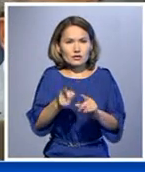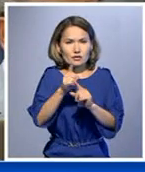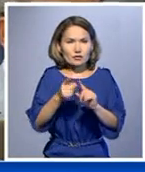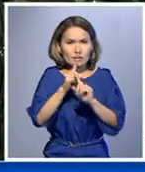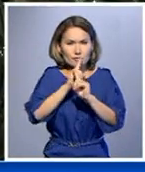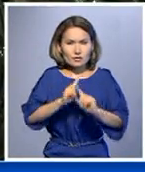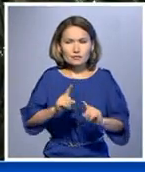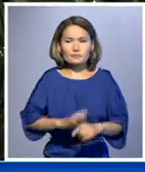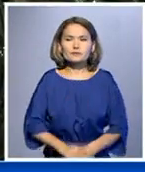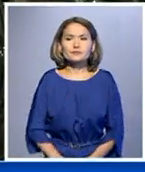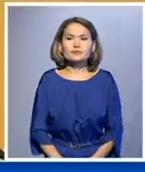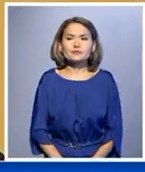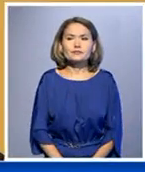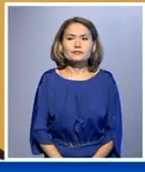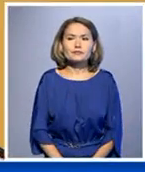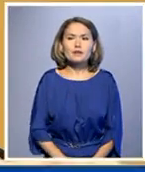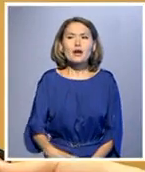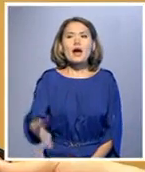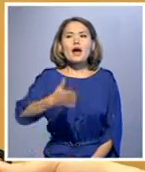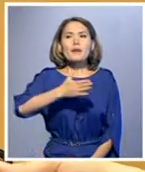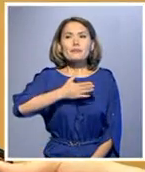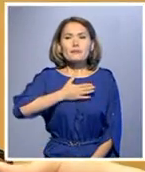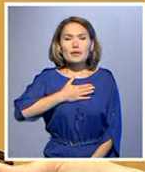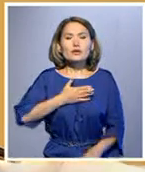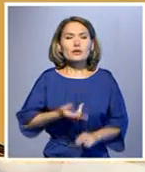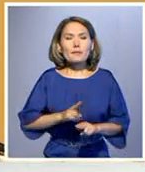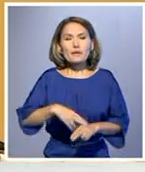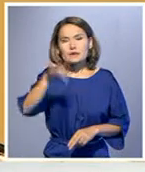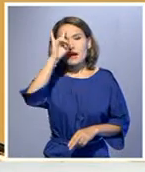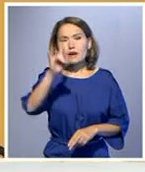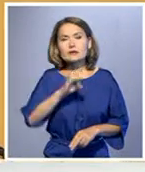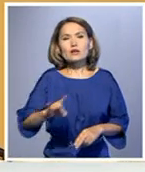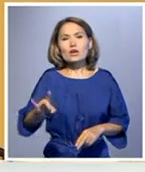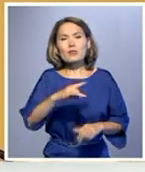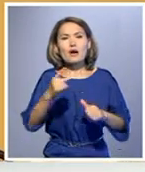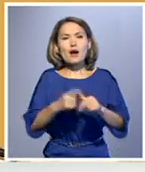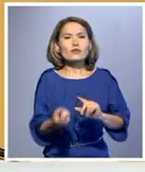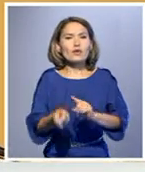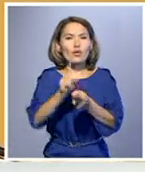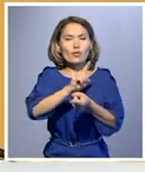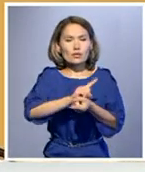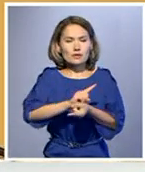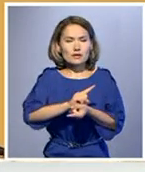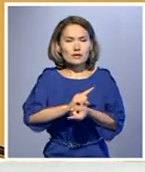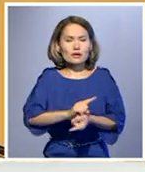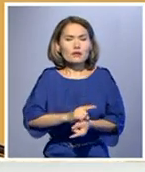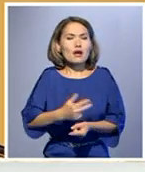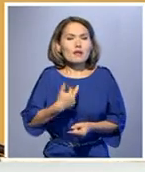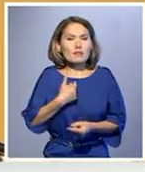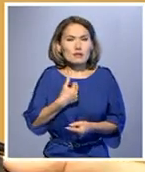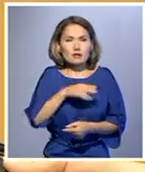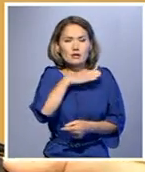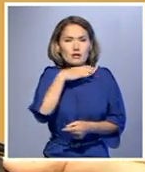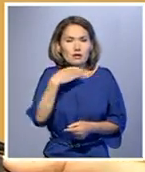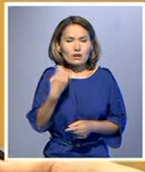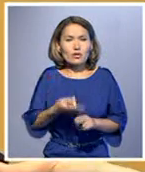Я сказал, что эта тема сейчас у нас активно. Менің айтқаным, бұл тақырып қазір еліміздегі бұқаралық ақпарат құралдарында қызу талқыланып жатыр. Бірақ жақын